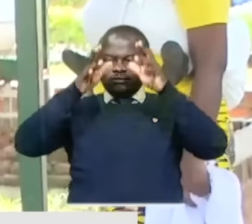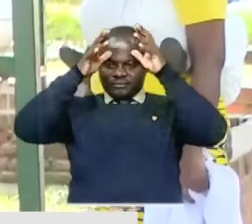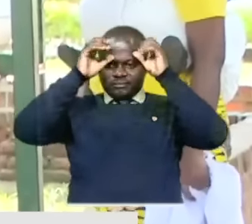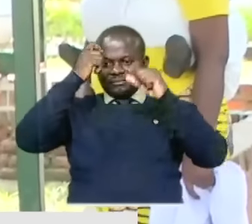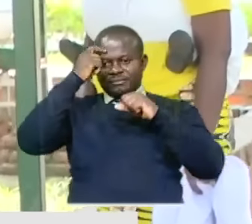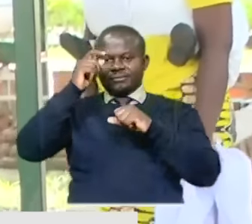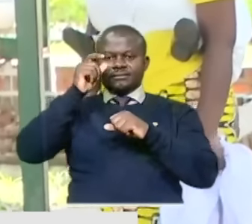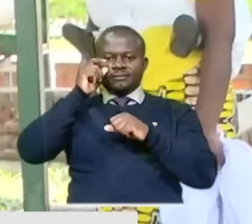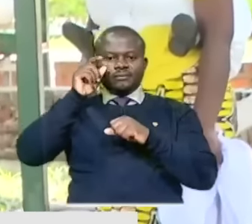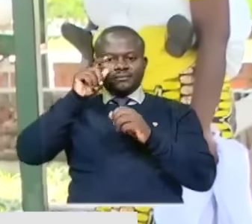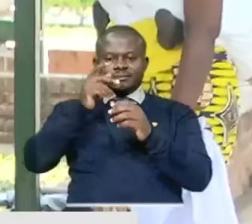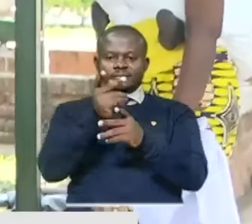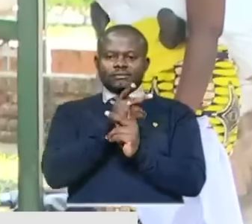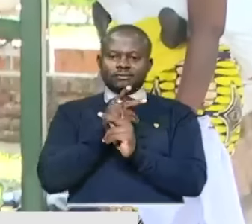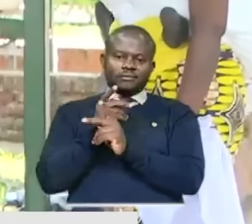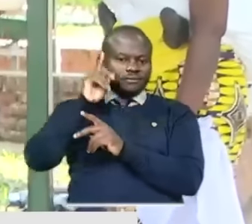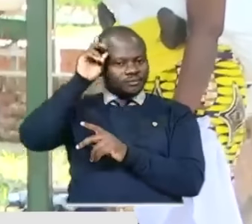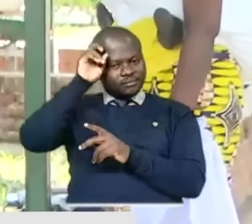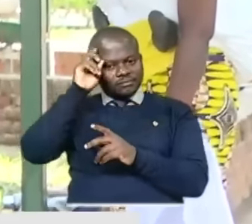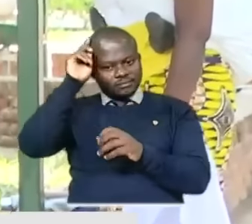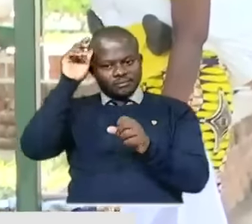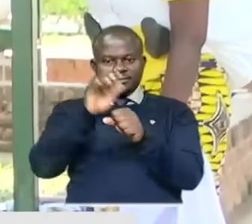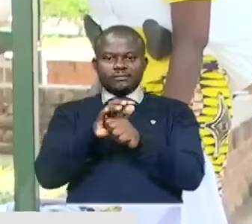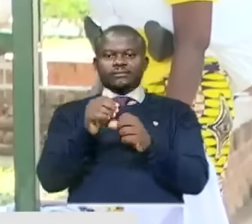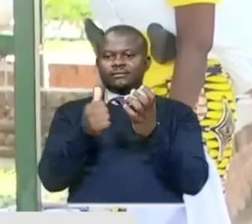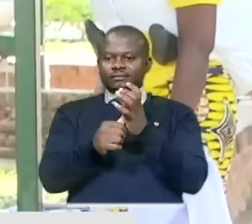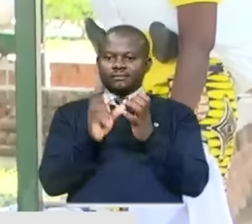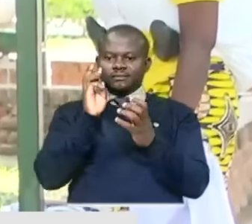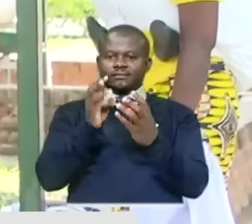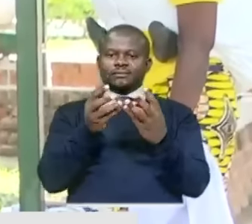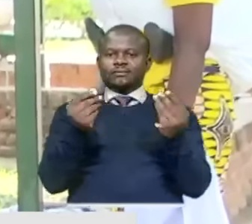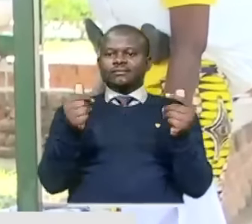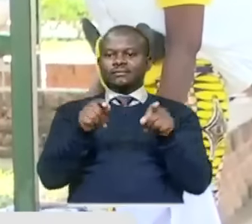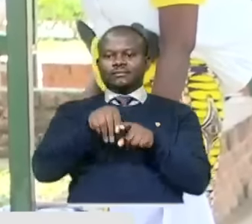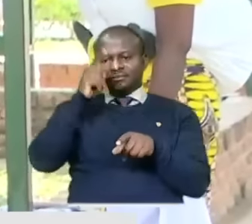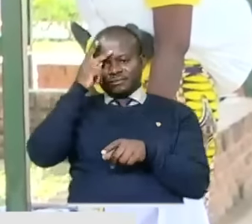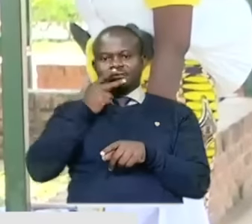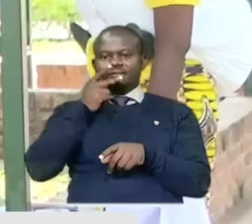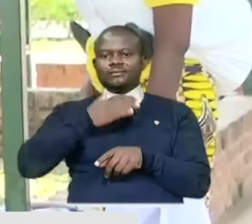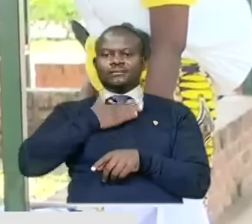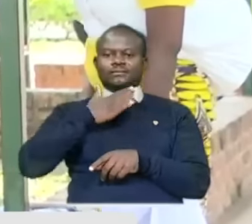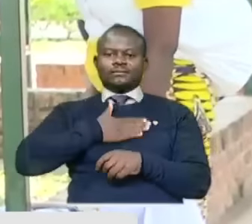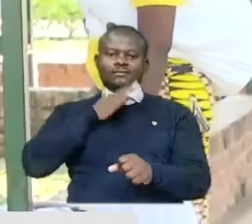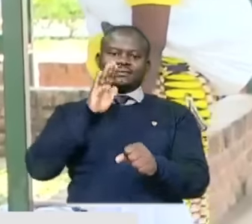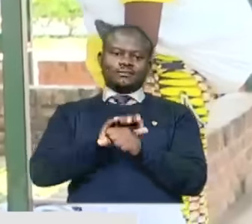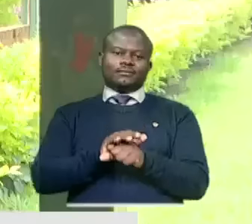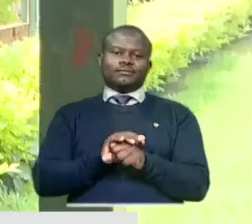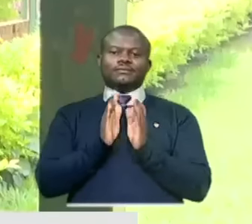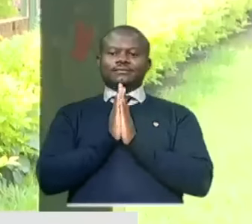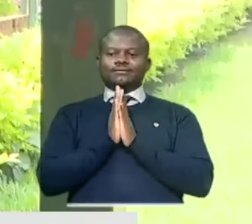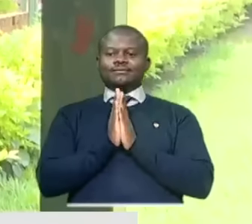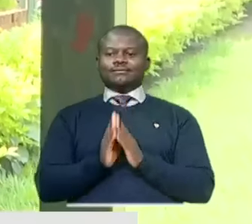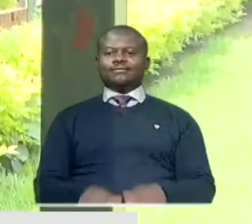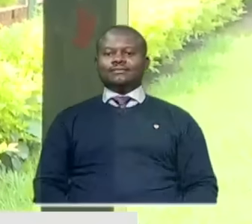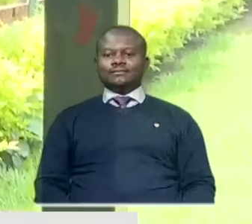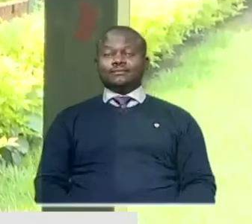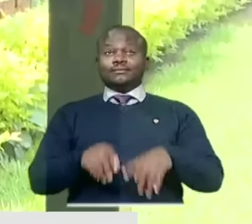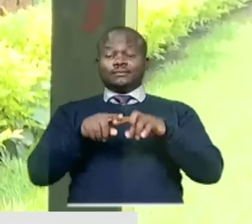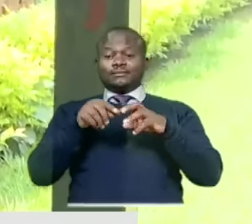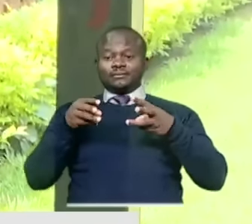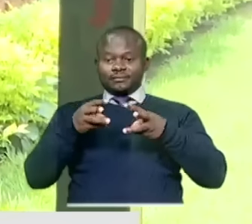yatwitayeho akadutekerezaho cyane. Ibibazo bigiye gukemuka rwose, nk'ababyeyi turishimye cyane, turanezerewe, turabyibushye. Bitewe